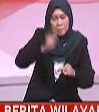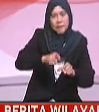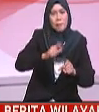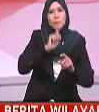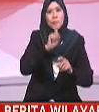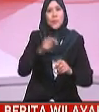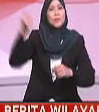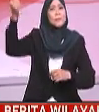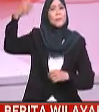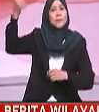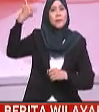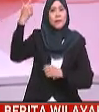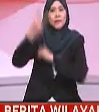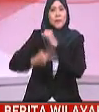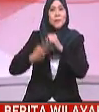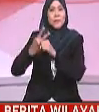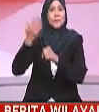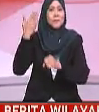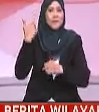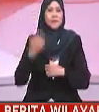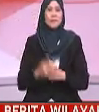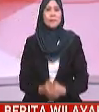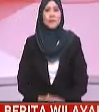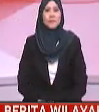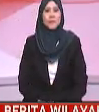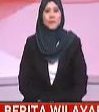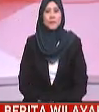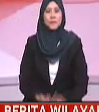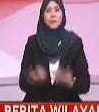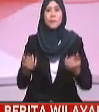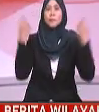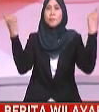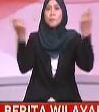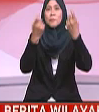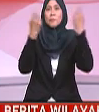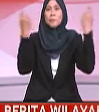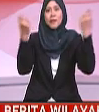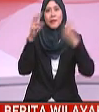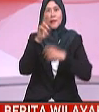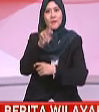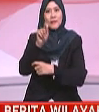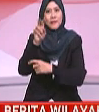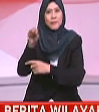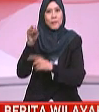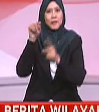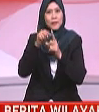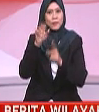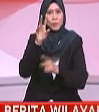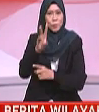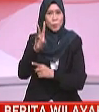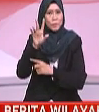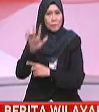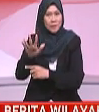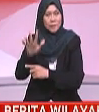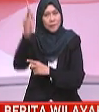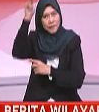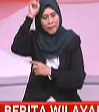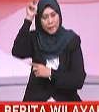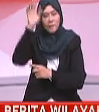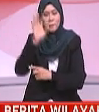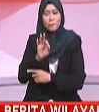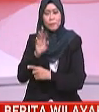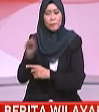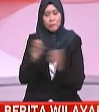telah berpencen 2 tahun lepas. Sempena sambutan ulang tahun RTM ke-75 juga, Kelantan